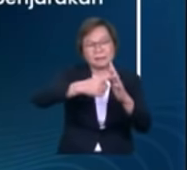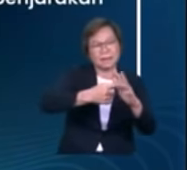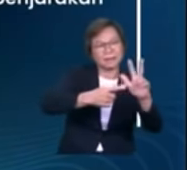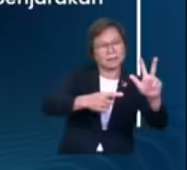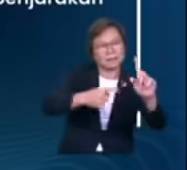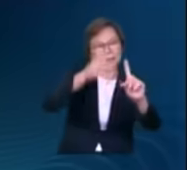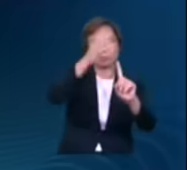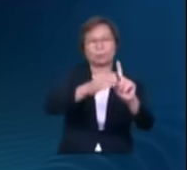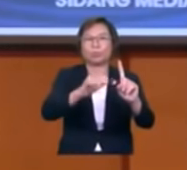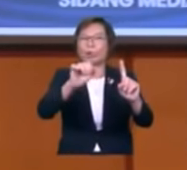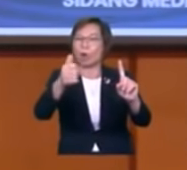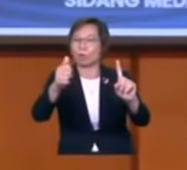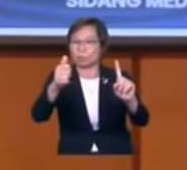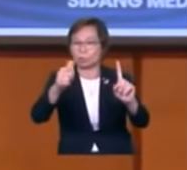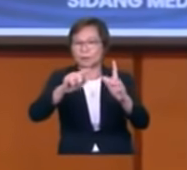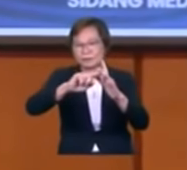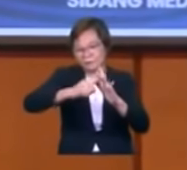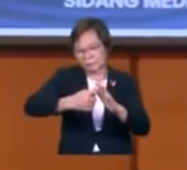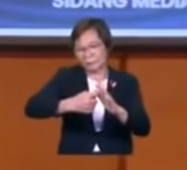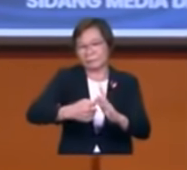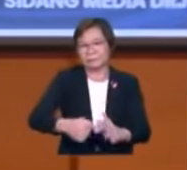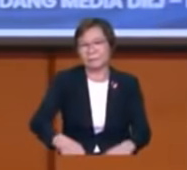31 Oktober